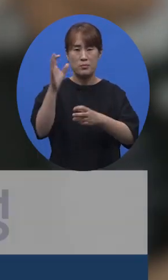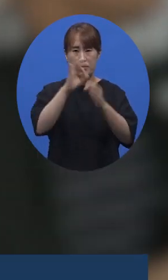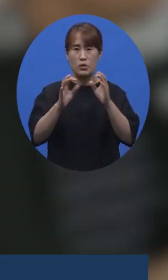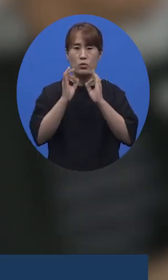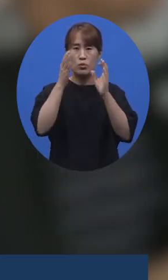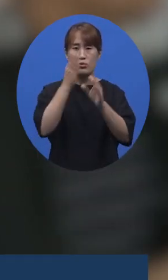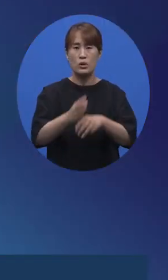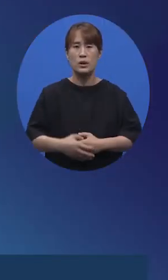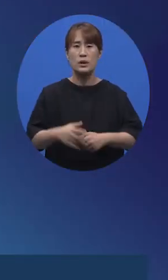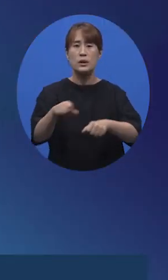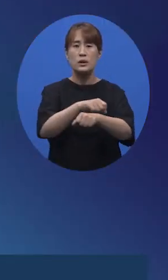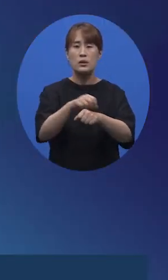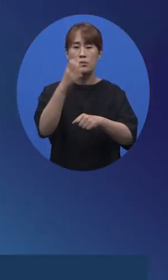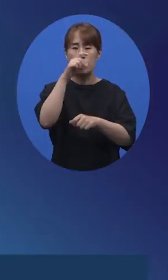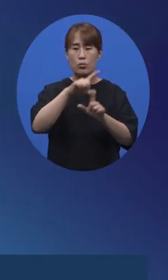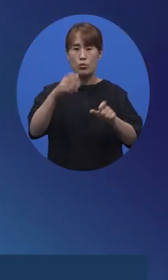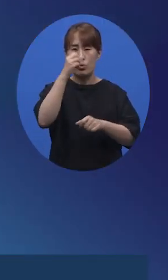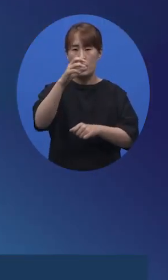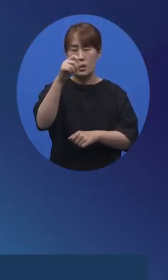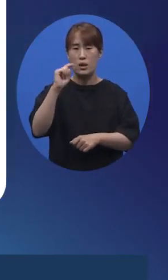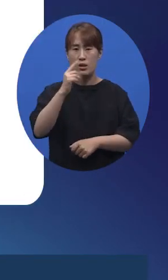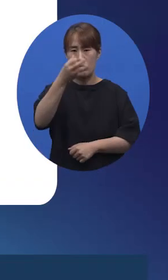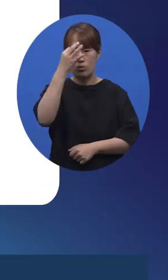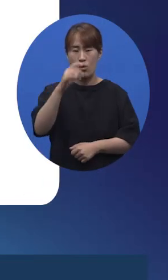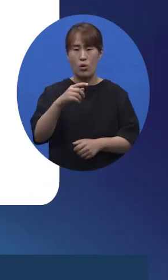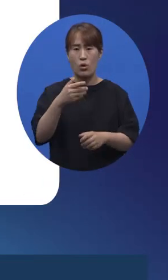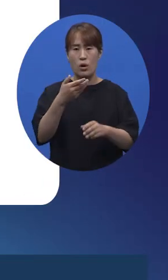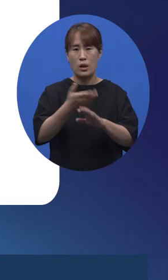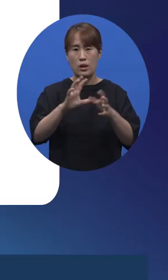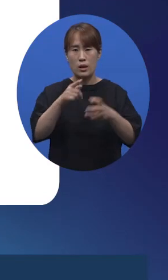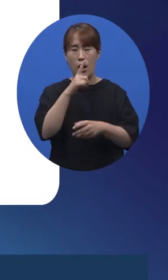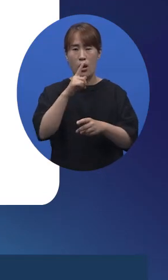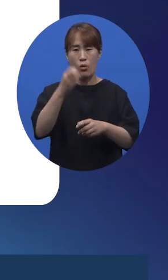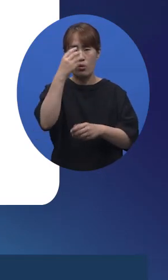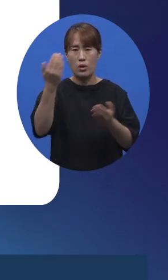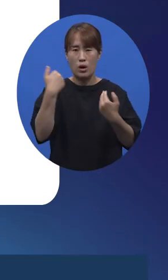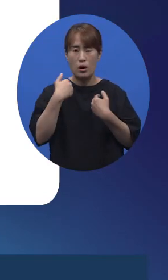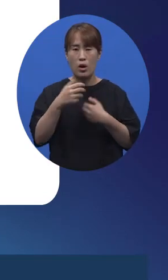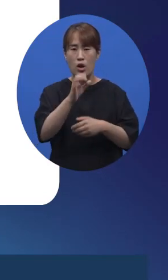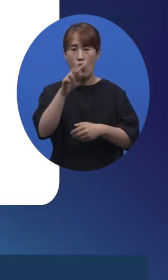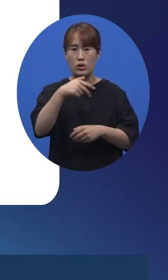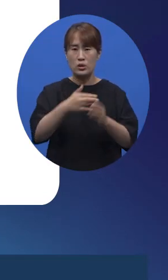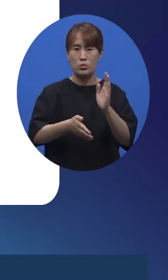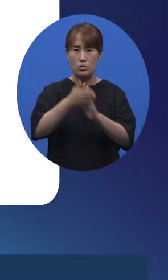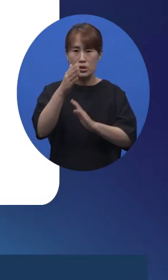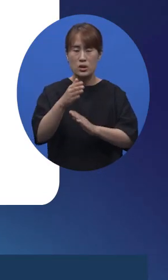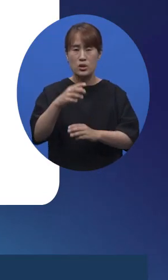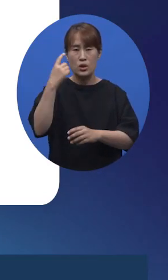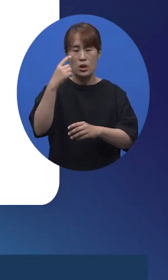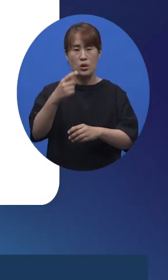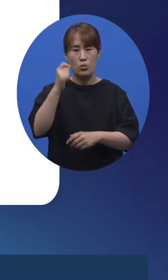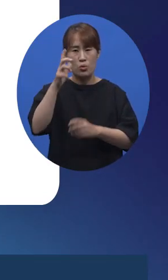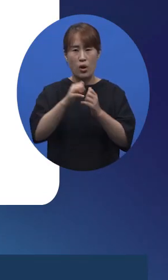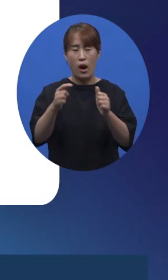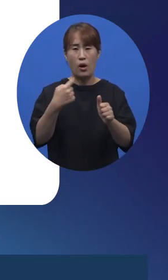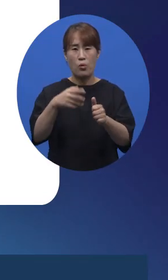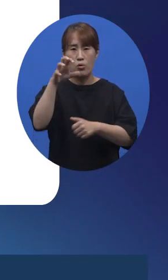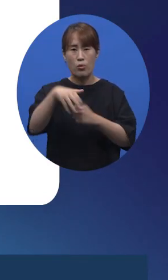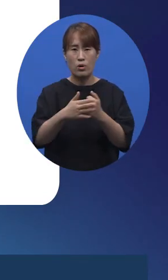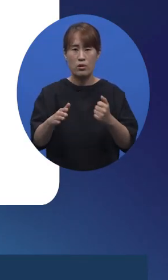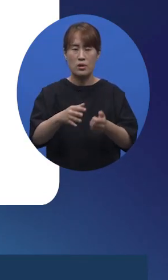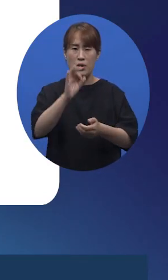했습니다 특히 일반과 예술고 외국어고 특성 하고 혁신도시 미래학교 영재교육원 등